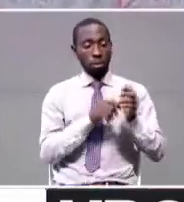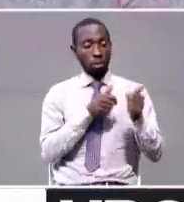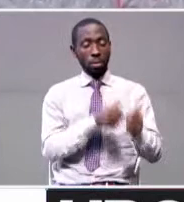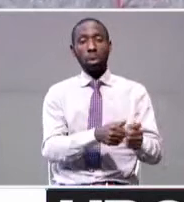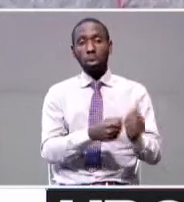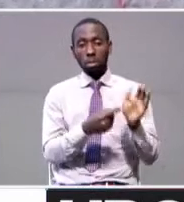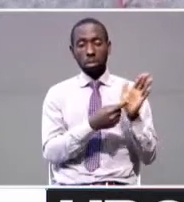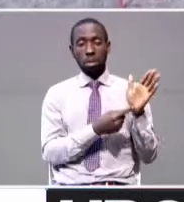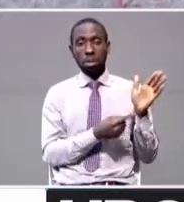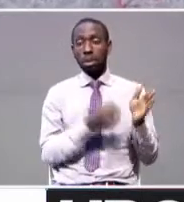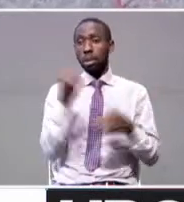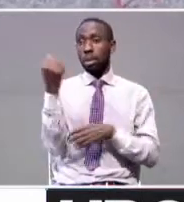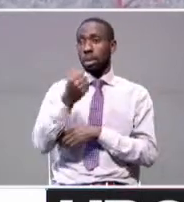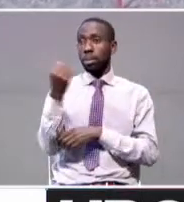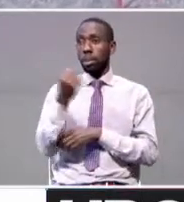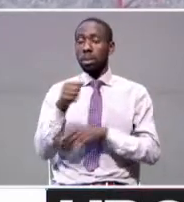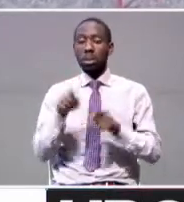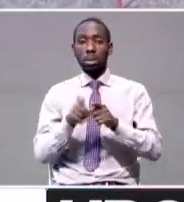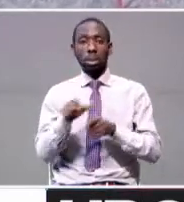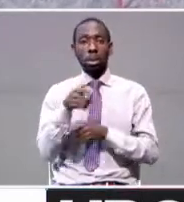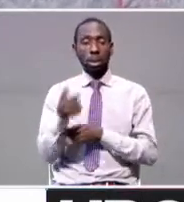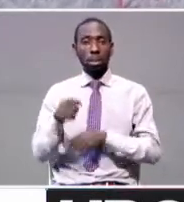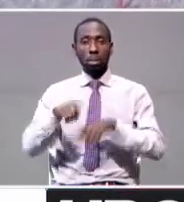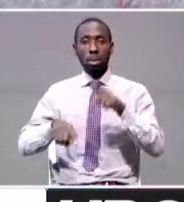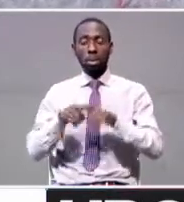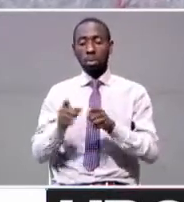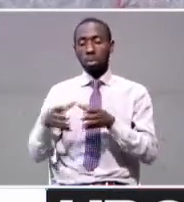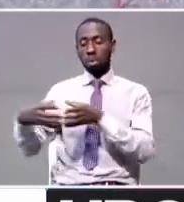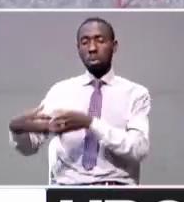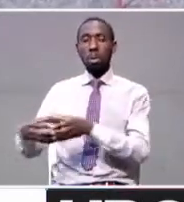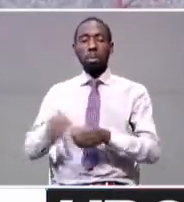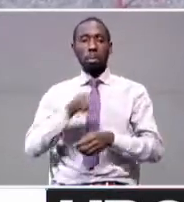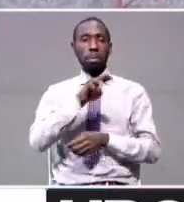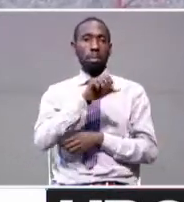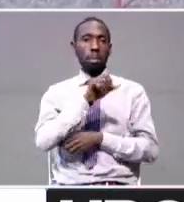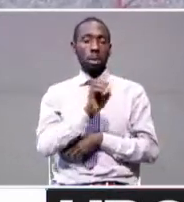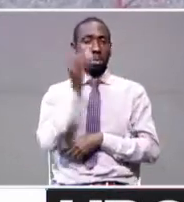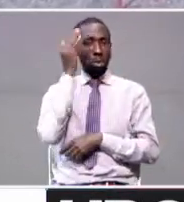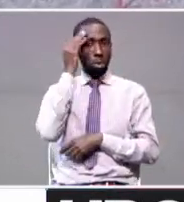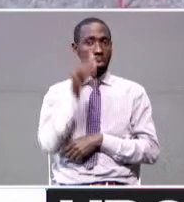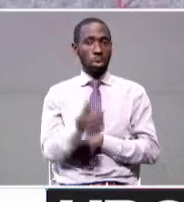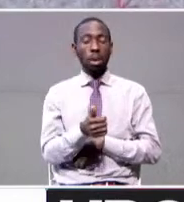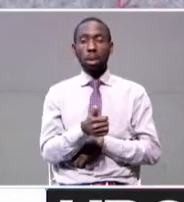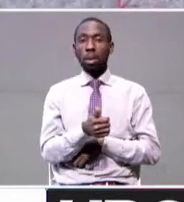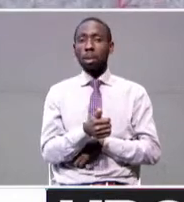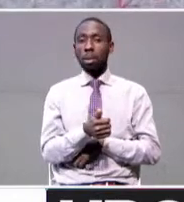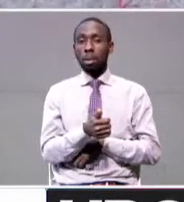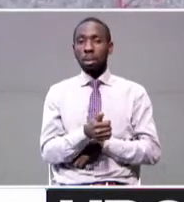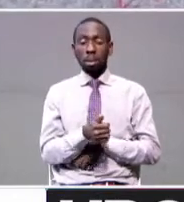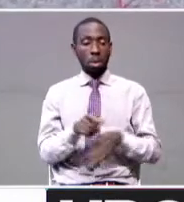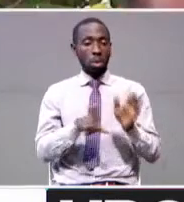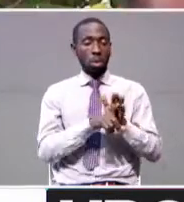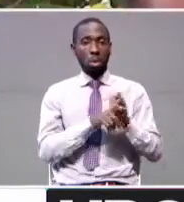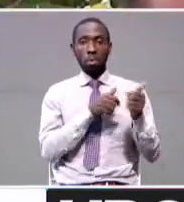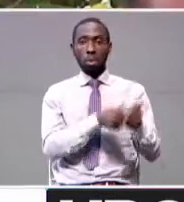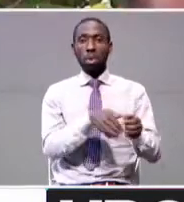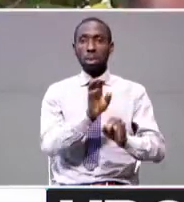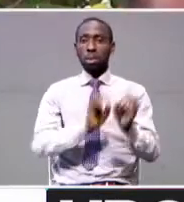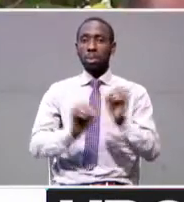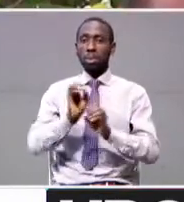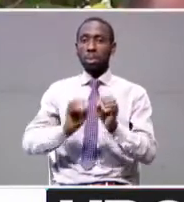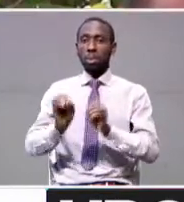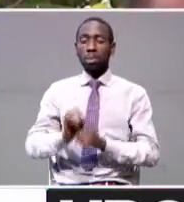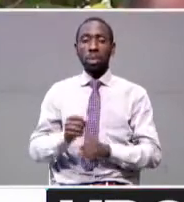DP kikola omukago n'ekibiina ky'ebyobufuzi kyonna mwami Mao agamanyi bulungi ovuwiki talina tteeka lyonna lyeyakolaki lyeyagoberera.